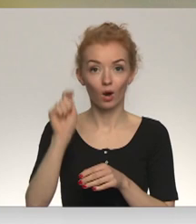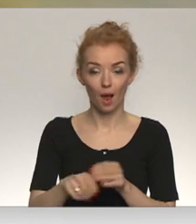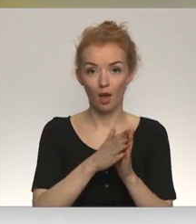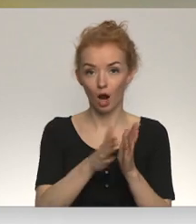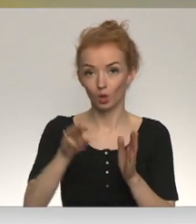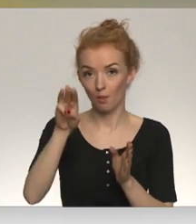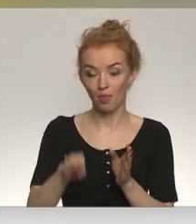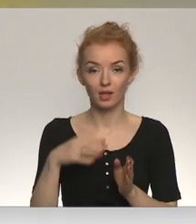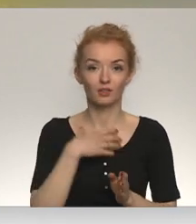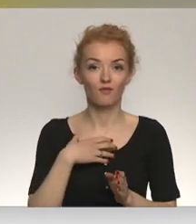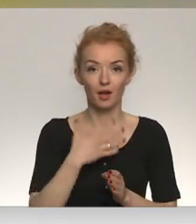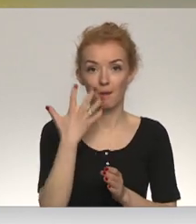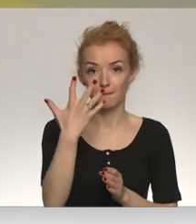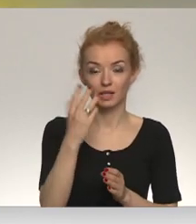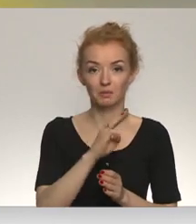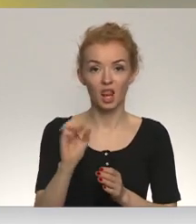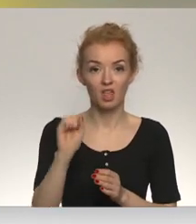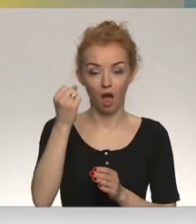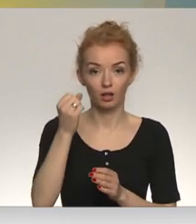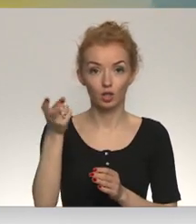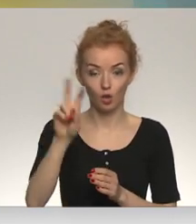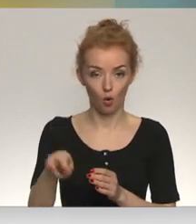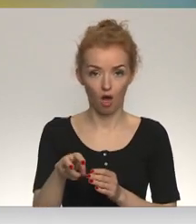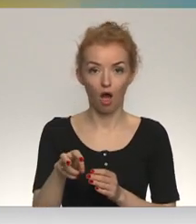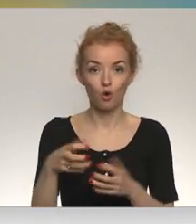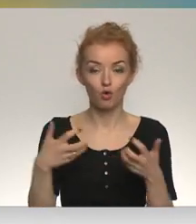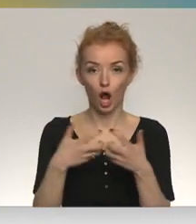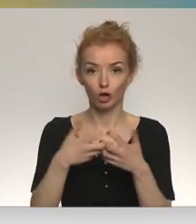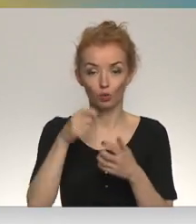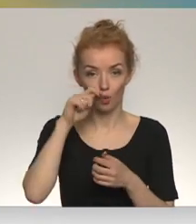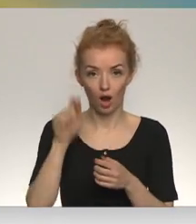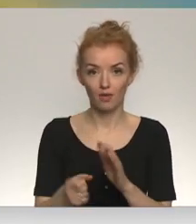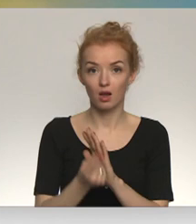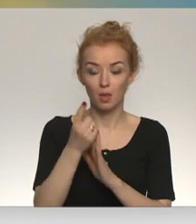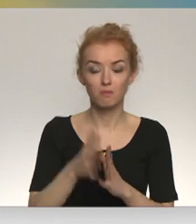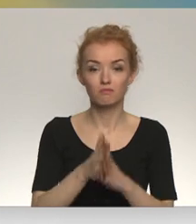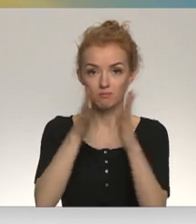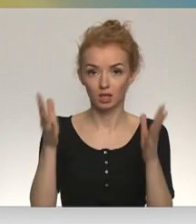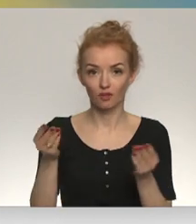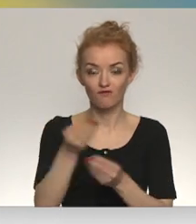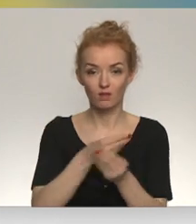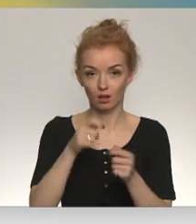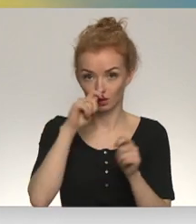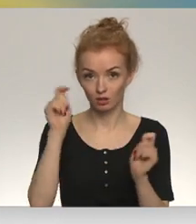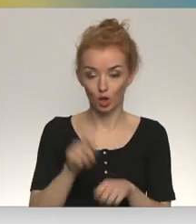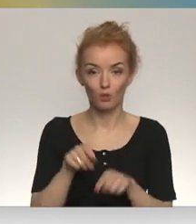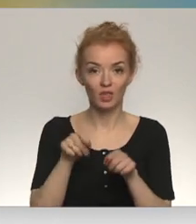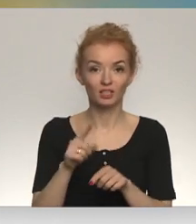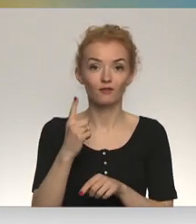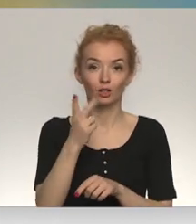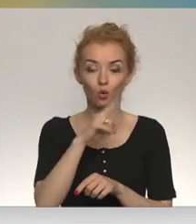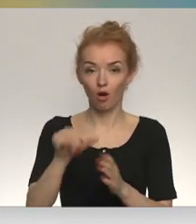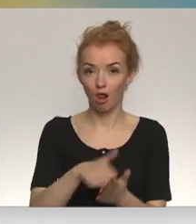mēnesi ir vajadzīgi aptuveni 5 miljardi dolāru. Karš Ukrainai ir radījis milzīgs finansiāls zaudējums, un tas ir arī viens no